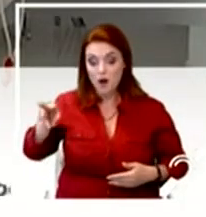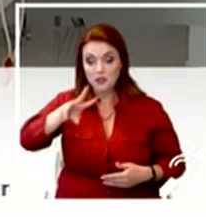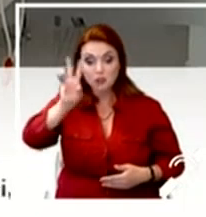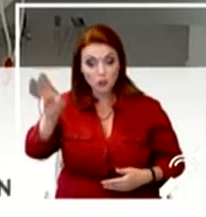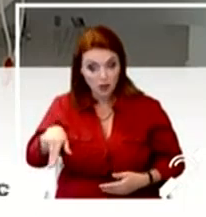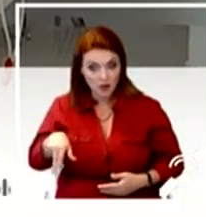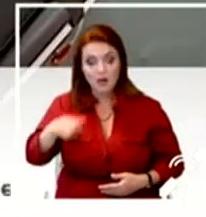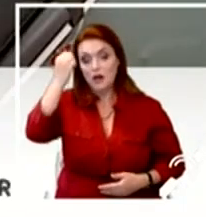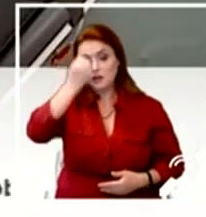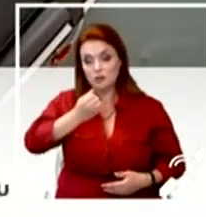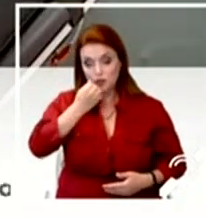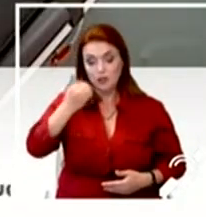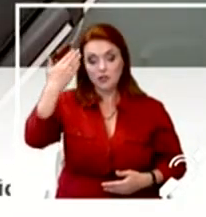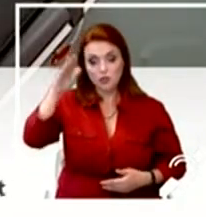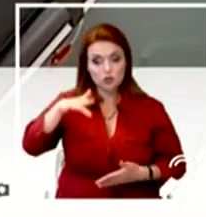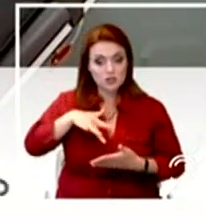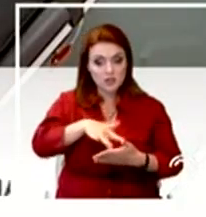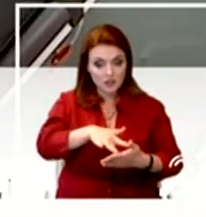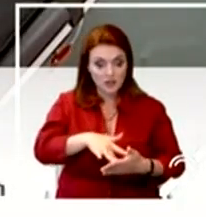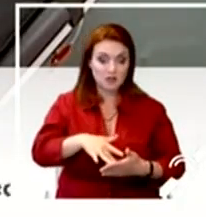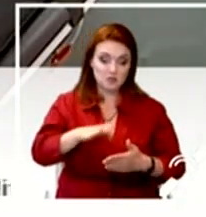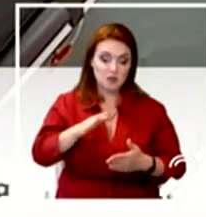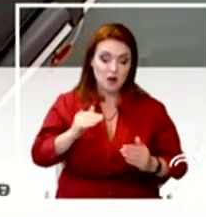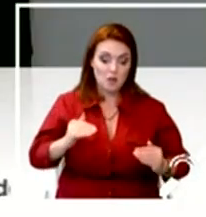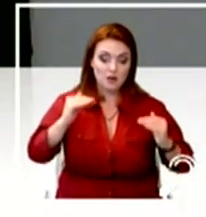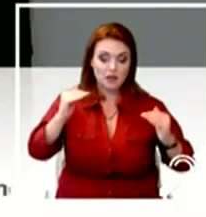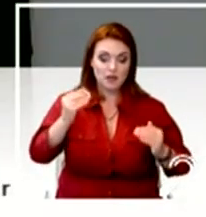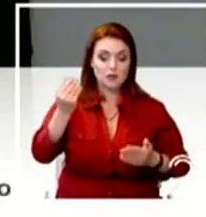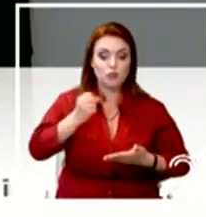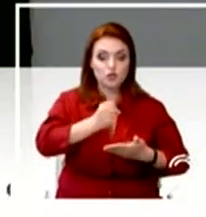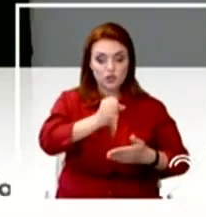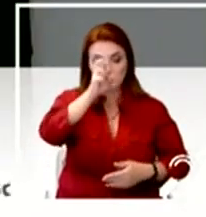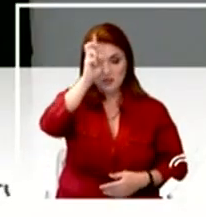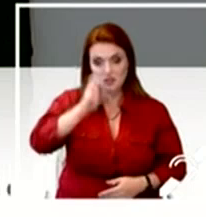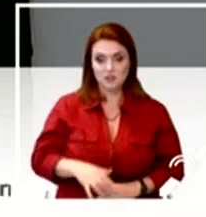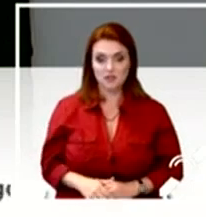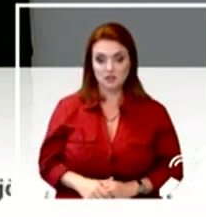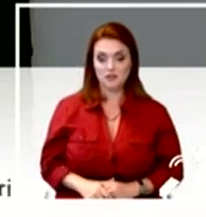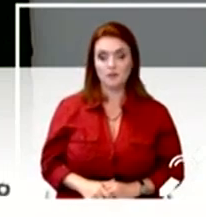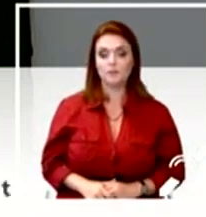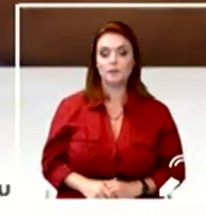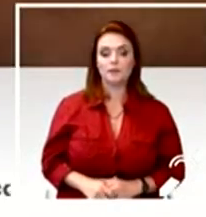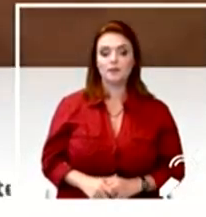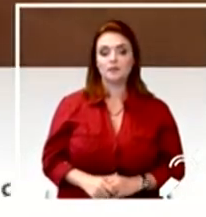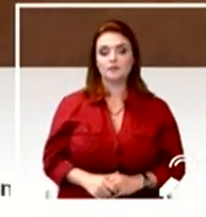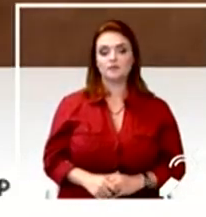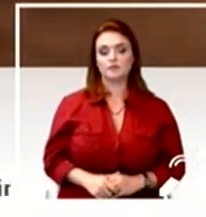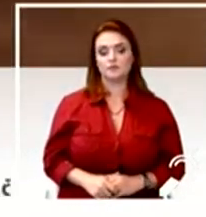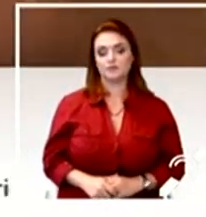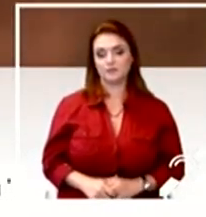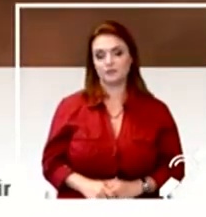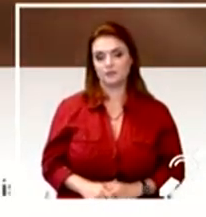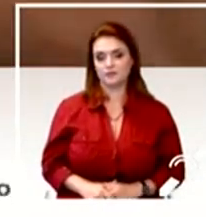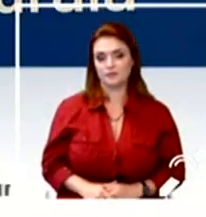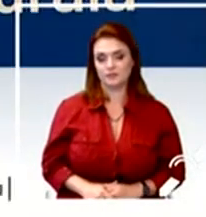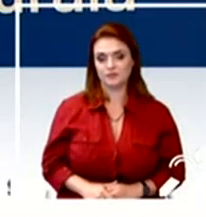la bugetul de stat este de aproximativ 23 de milioane. Asta înseamnă 10% din totalul industriei turismului din